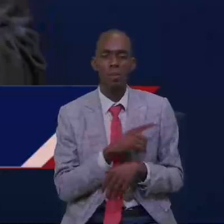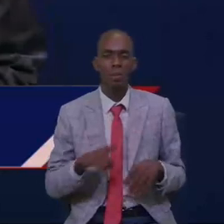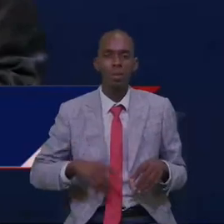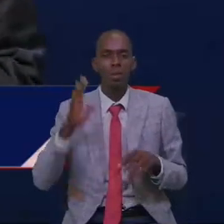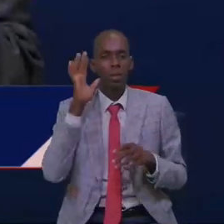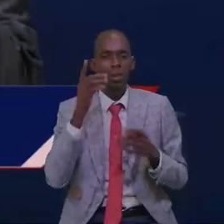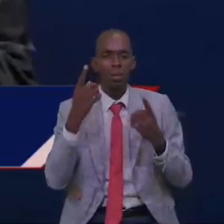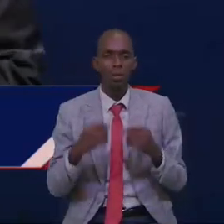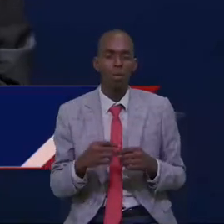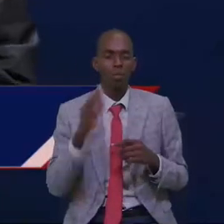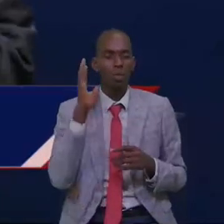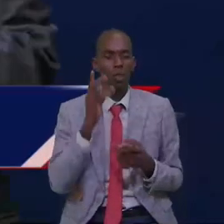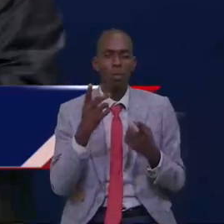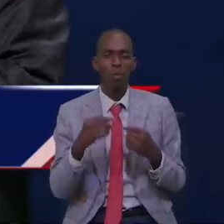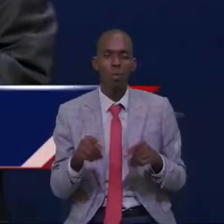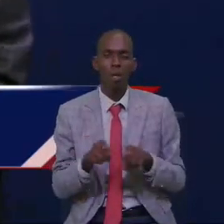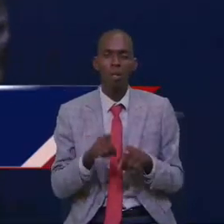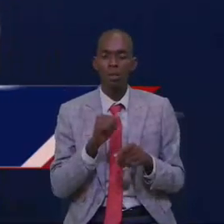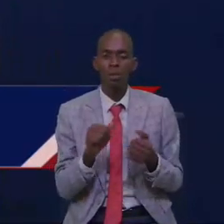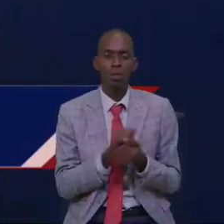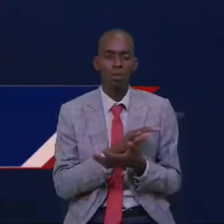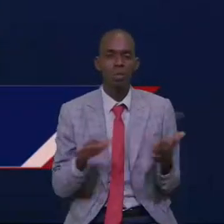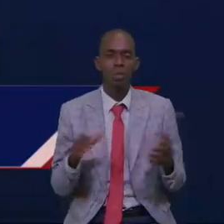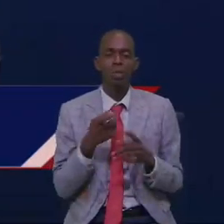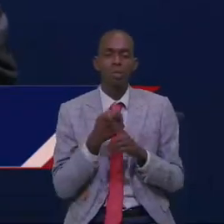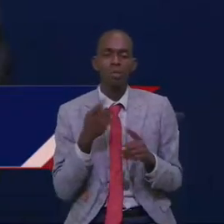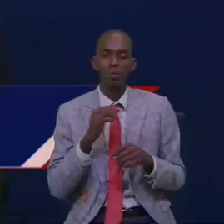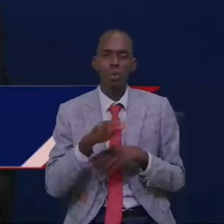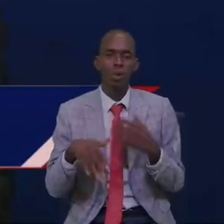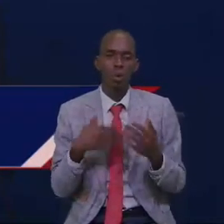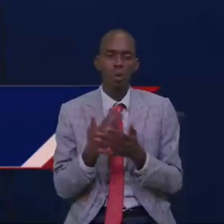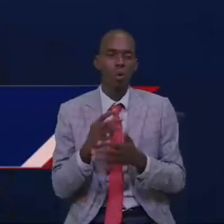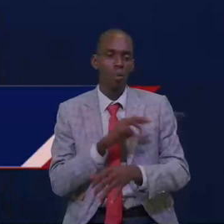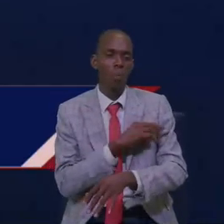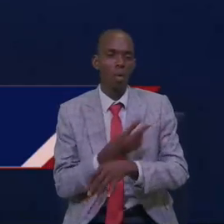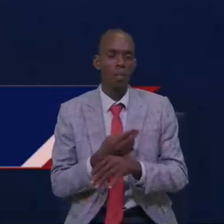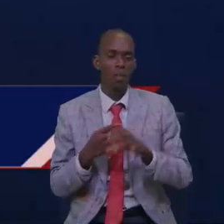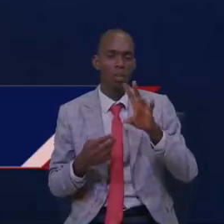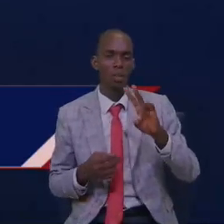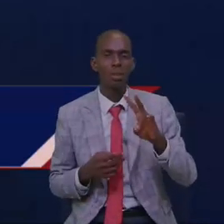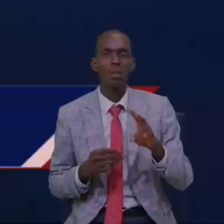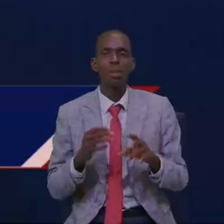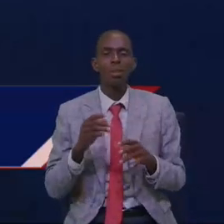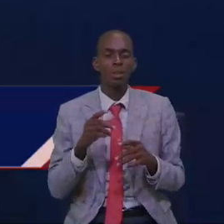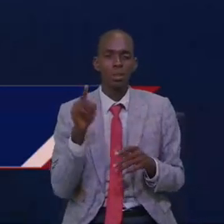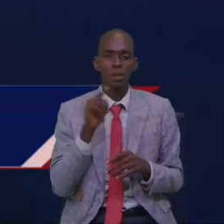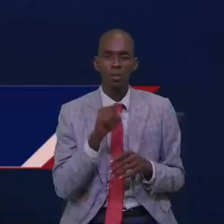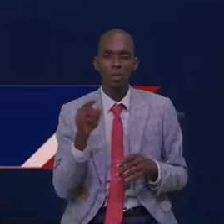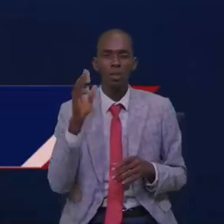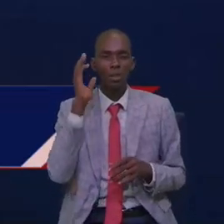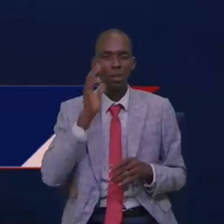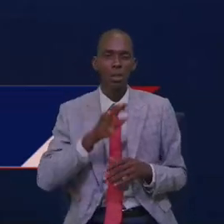Gémissez, car le jour de l'Éternel est proche, il vient comme un ravage du Tout-Puissant. 7. C'est pourquoi toutes les